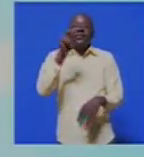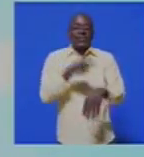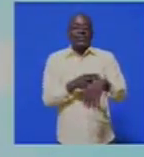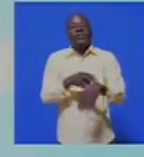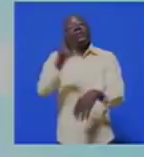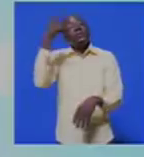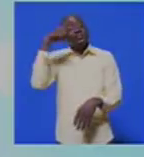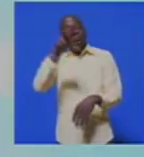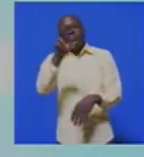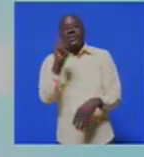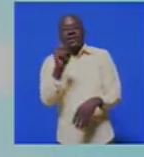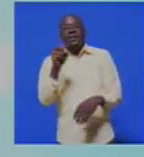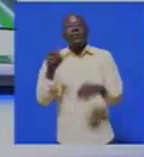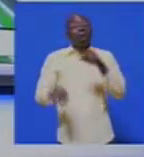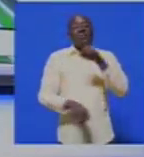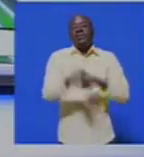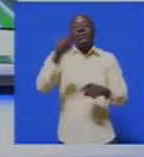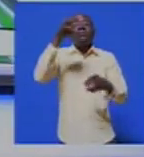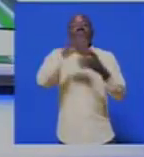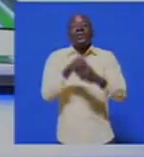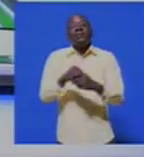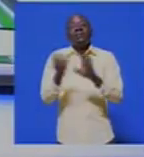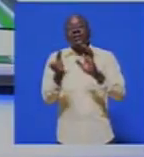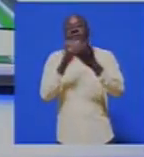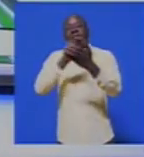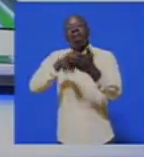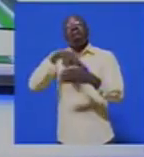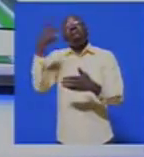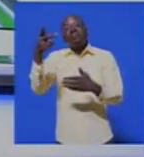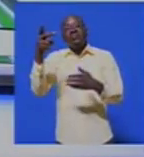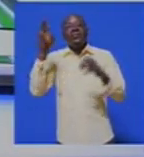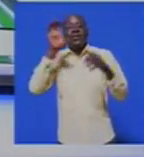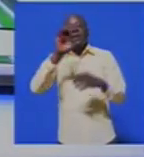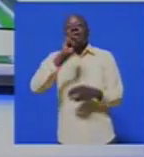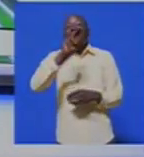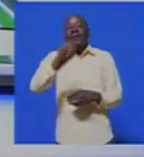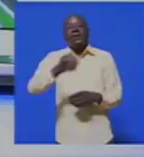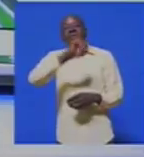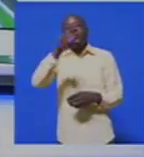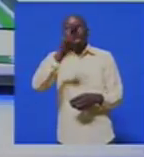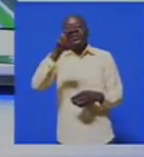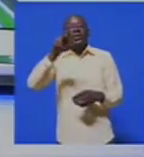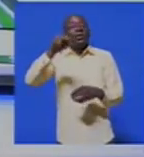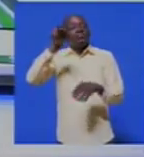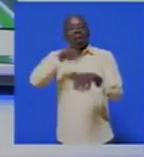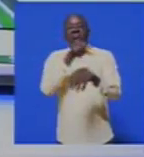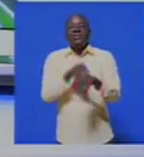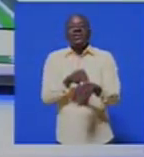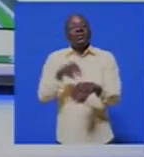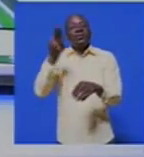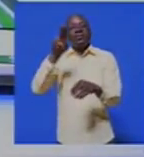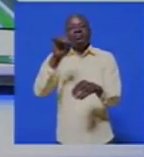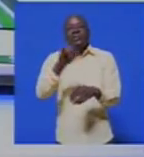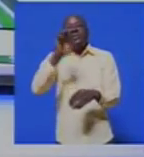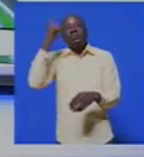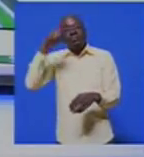universel. Ce match entre dans le cadre des phases éliminatoires de la CAN Junior Niger 2019. Des détails avec nos envoyés